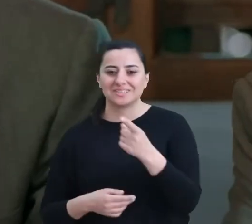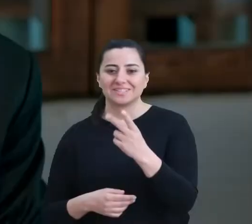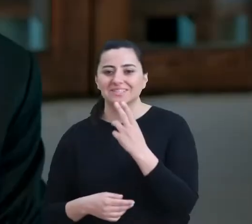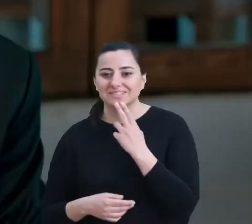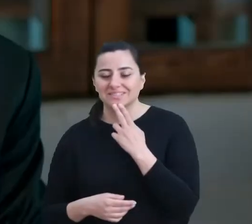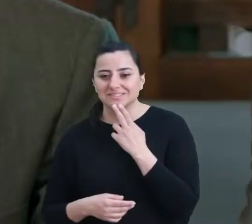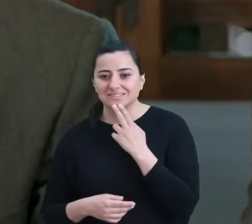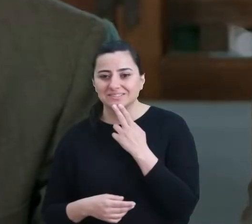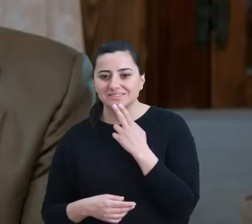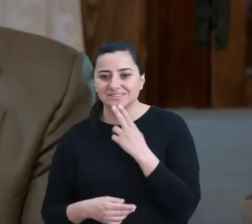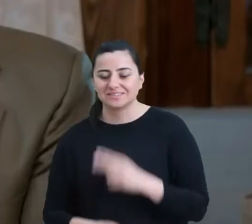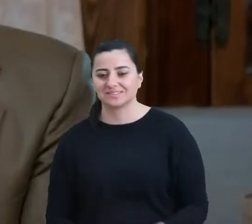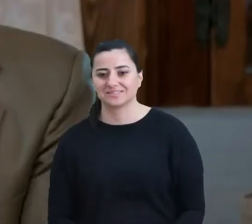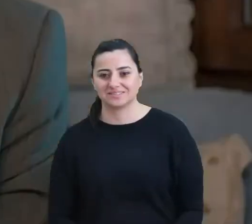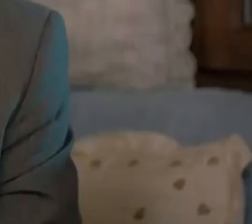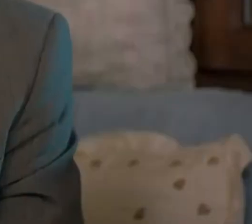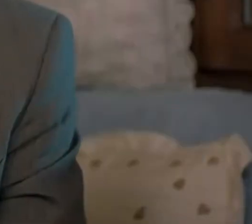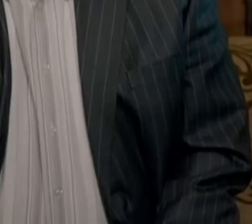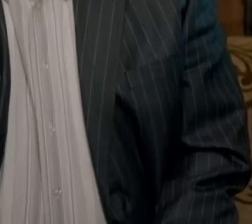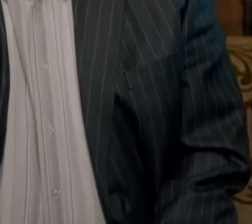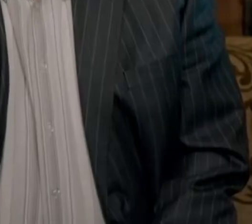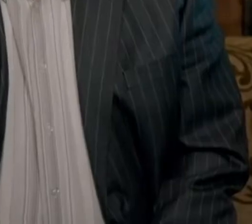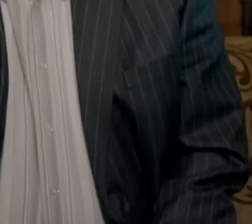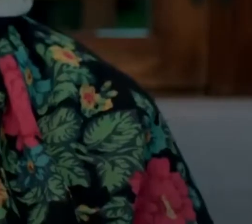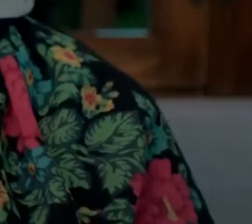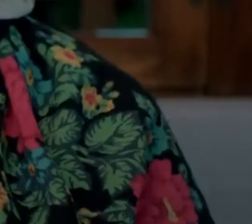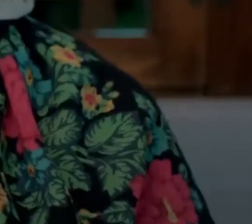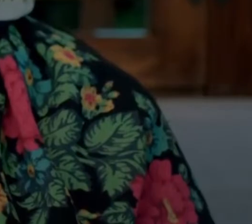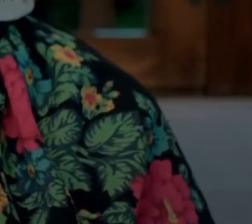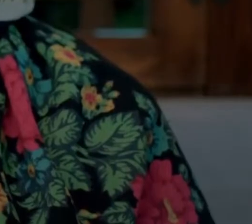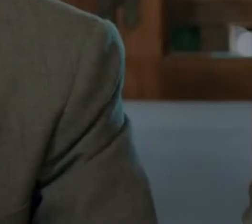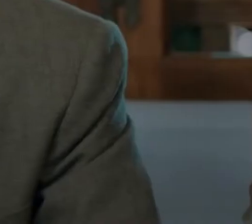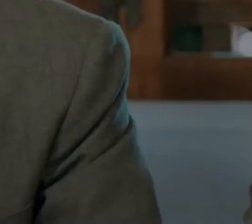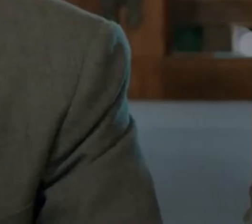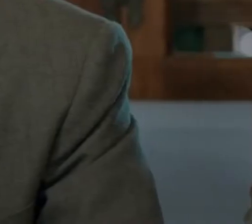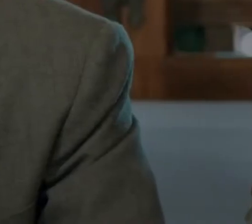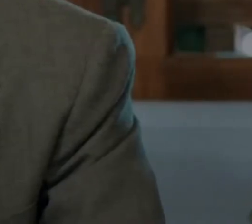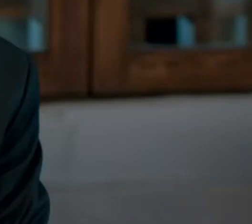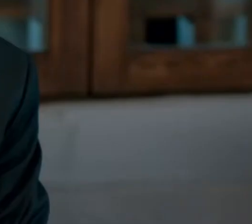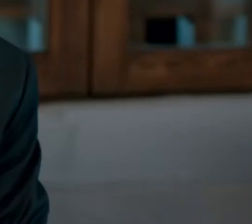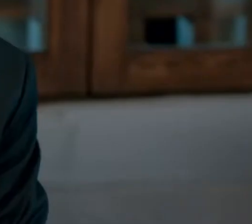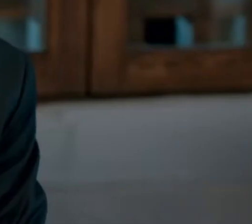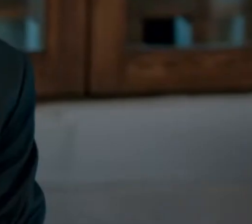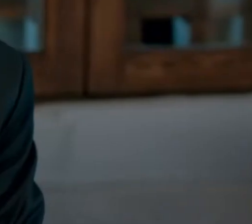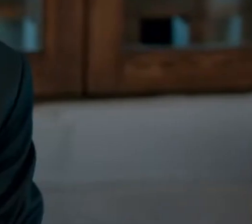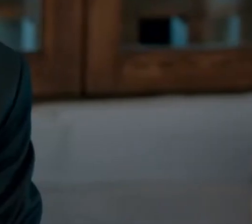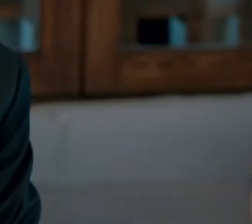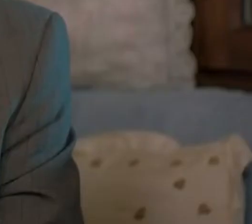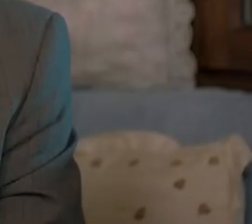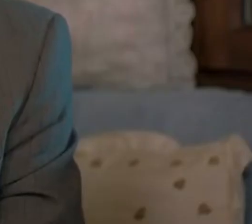kızınız... Duraksadı. Telaşla birbirlerine baktılar. Adı ne diye baktı İsmail, Süleyman bilmiyorum diye başını